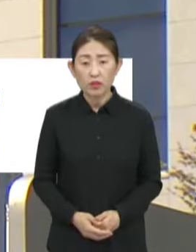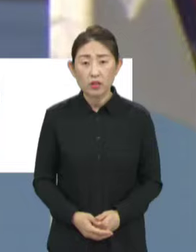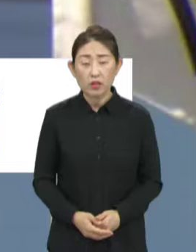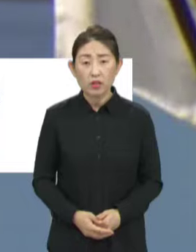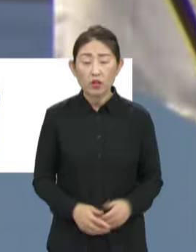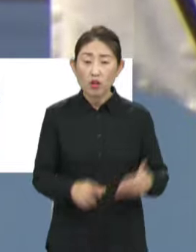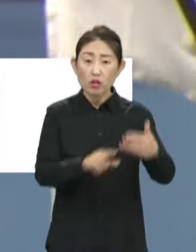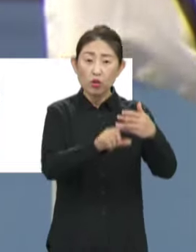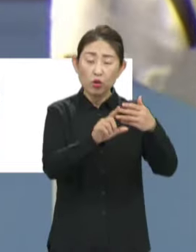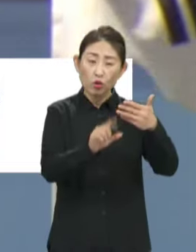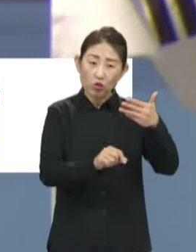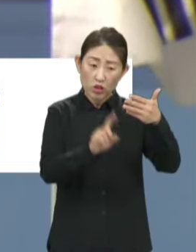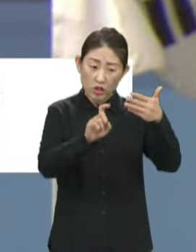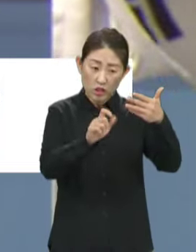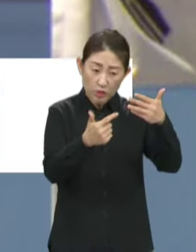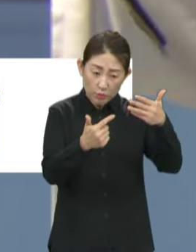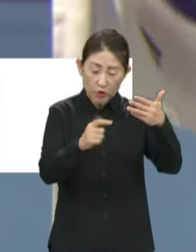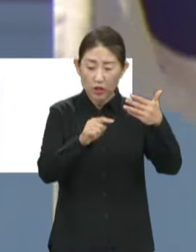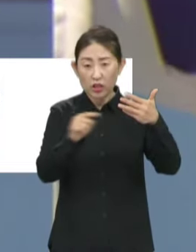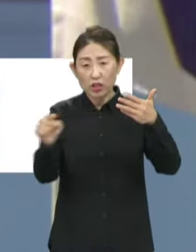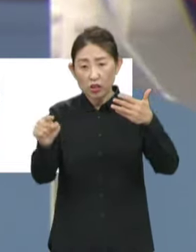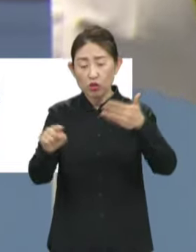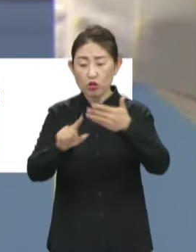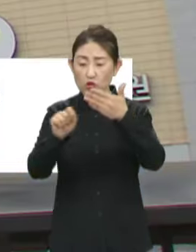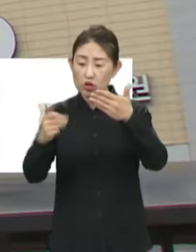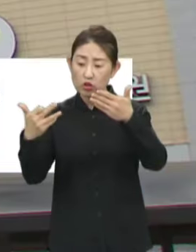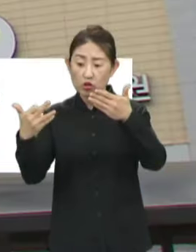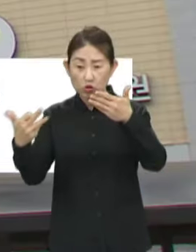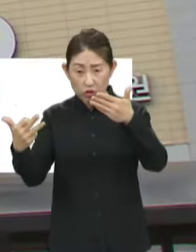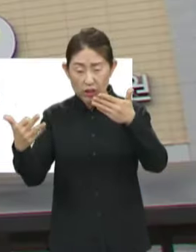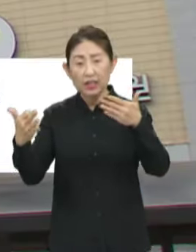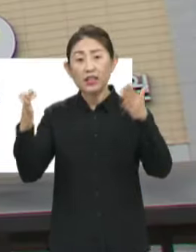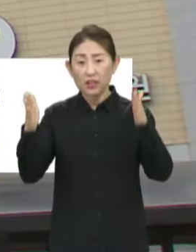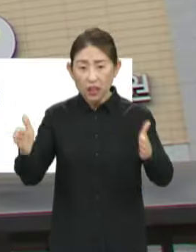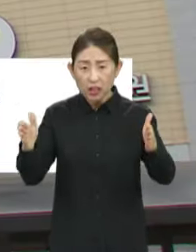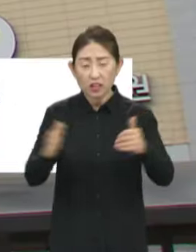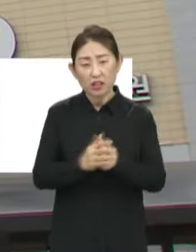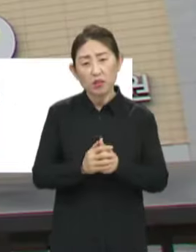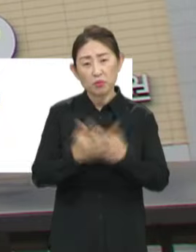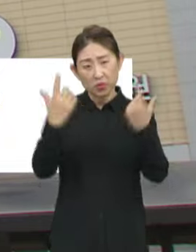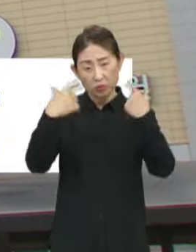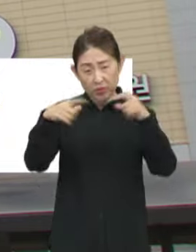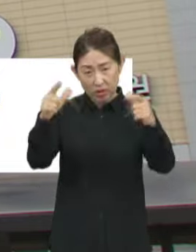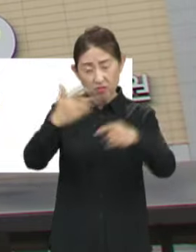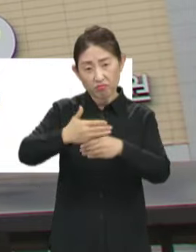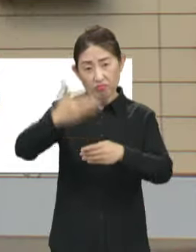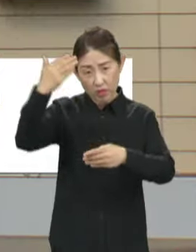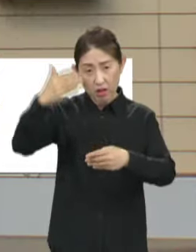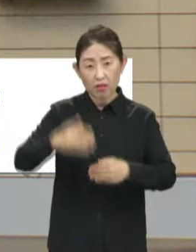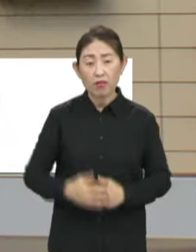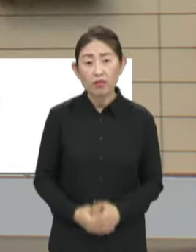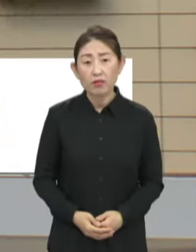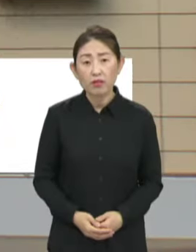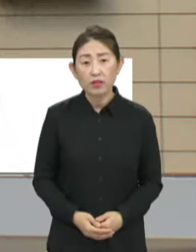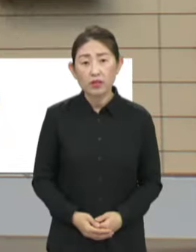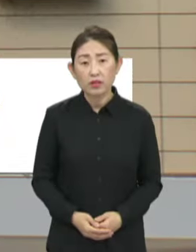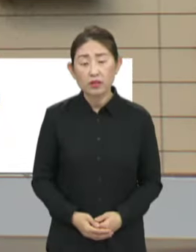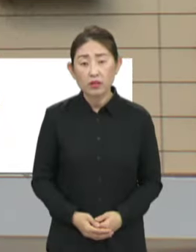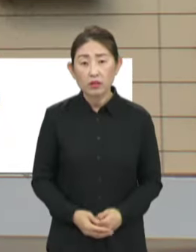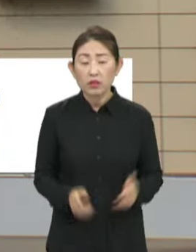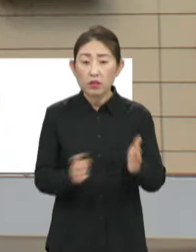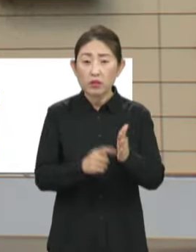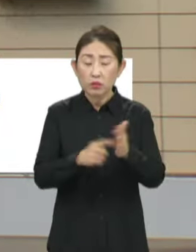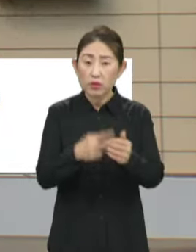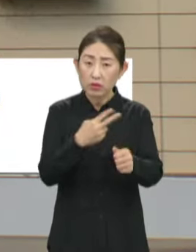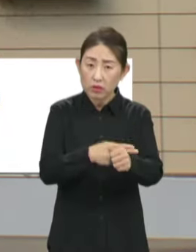추석 연휴인 16일 오전 8시부터 19일 오후 6시까지는 24시간 정상 운영합니다.